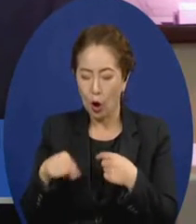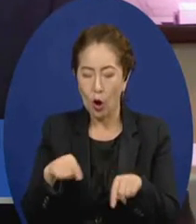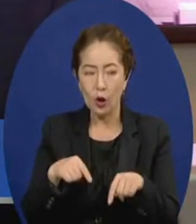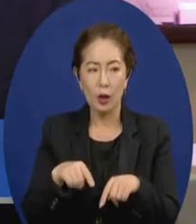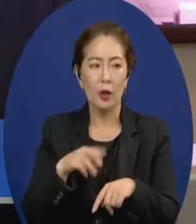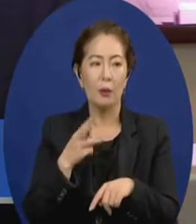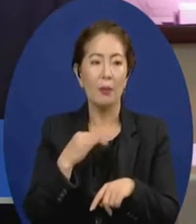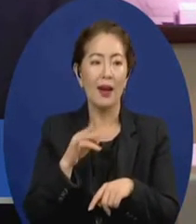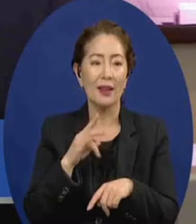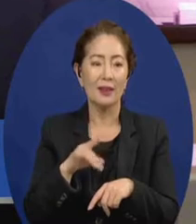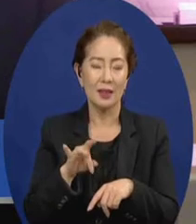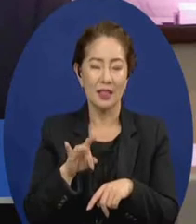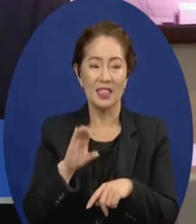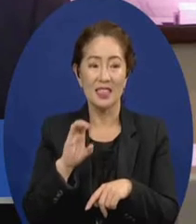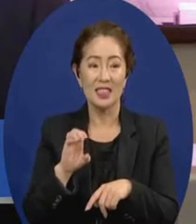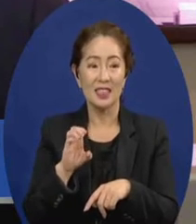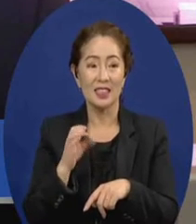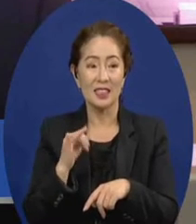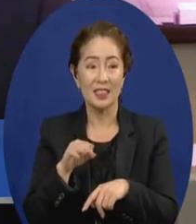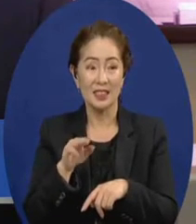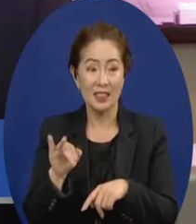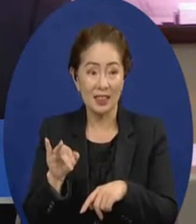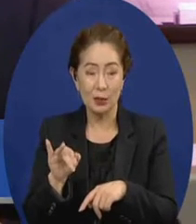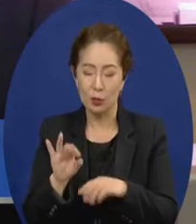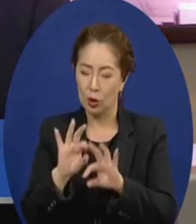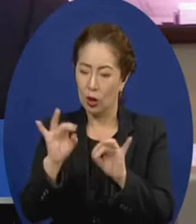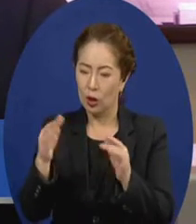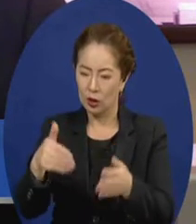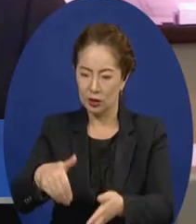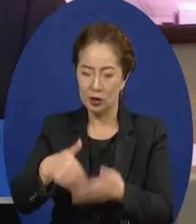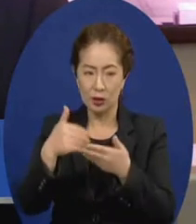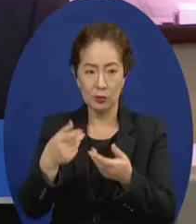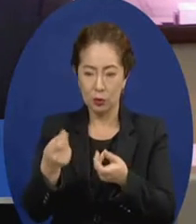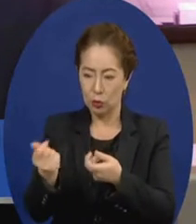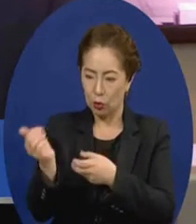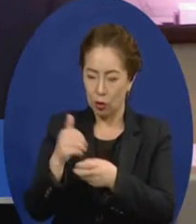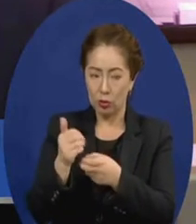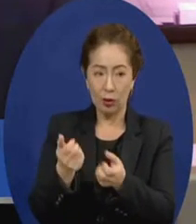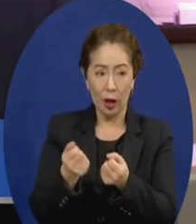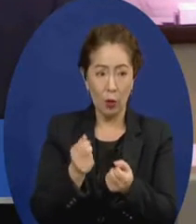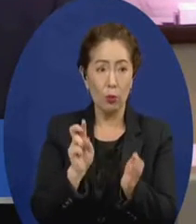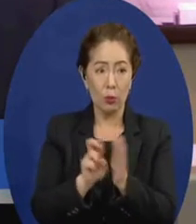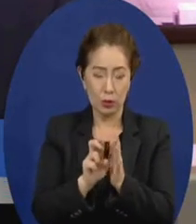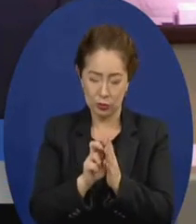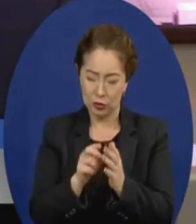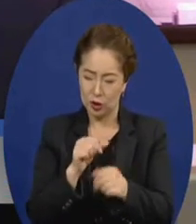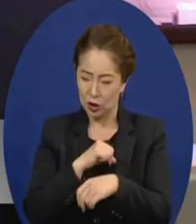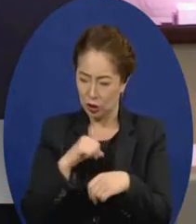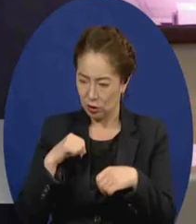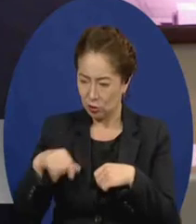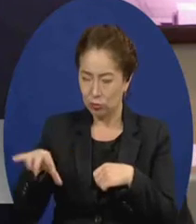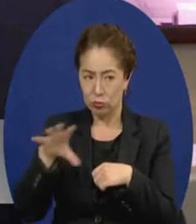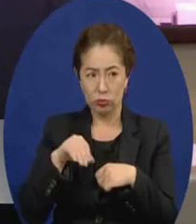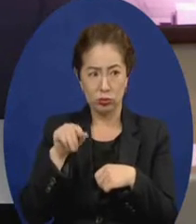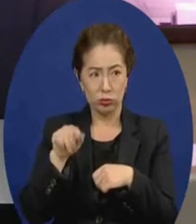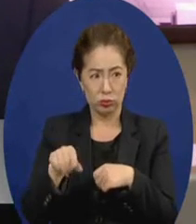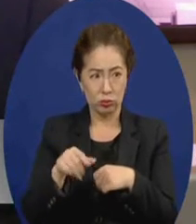Сити ч гэдэг юм ингээд маш олон дэмжлэг хөрөнгө оруулалтыг татах болцоотой энэ одоо иргэдийн маань